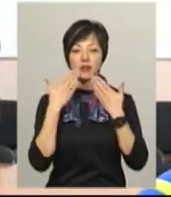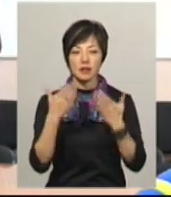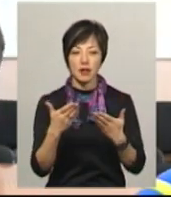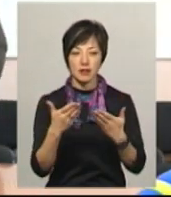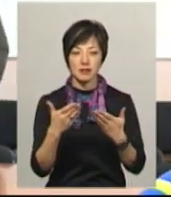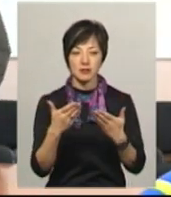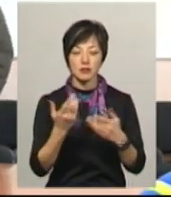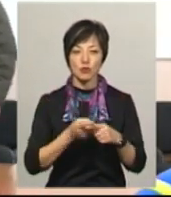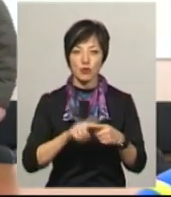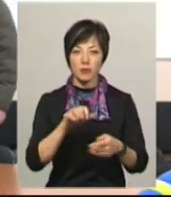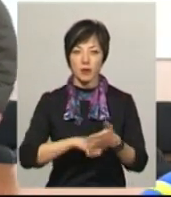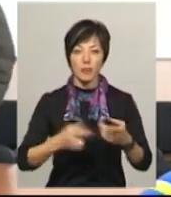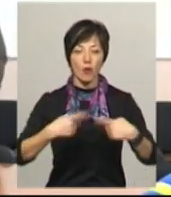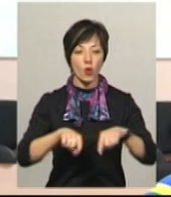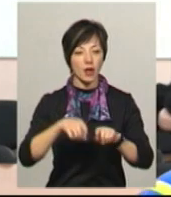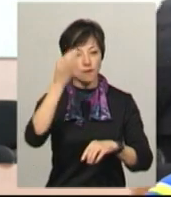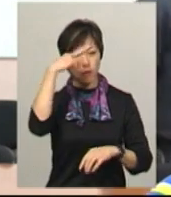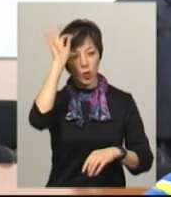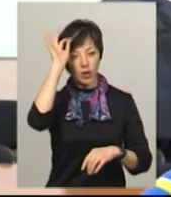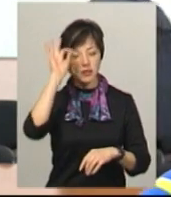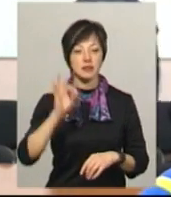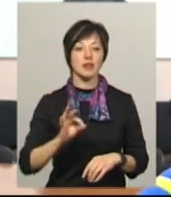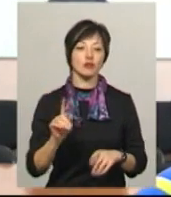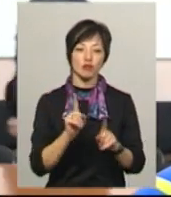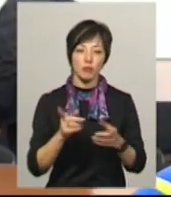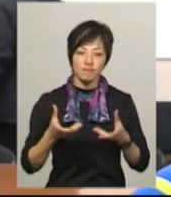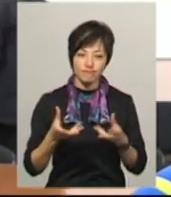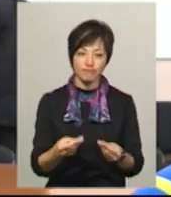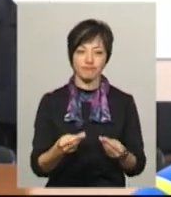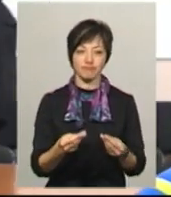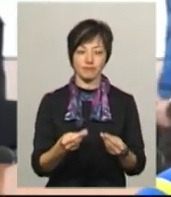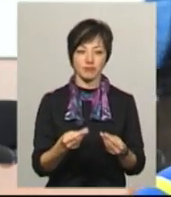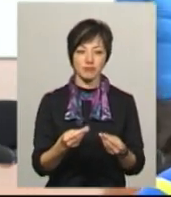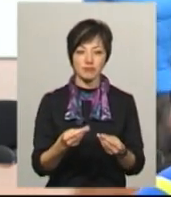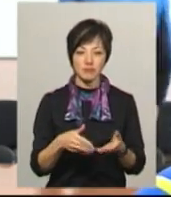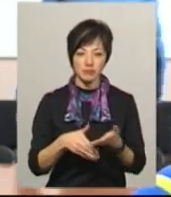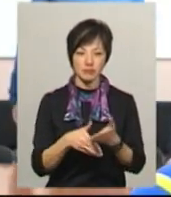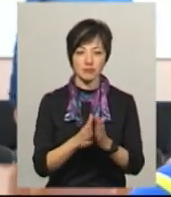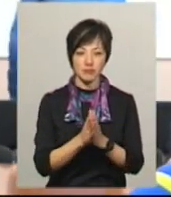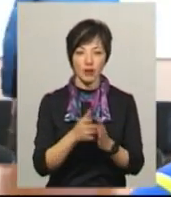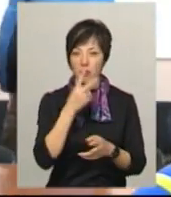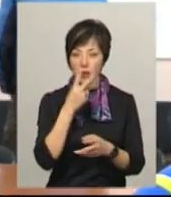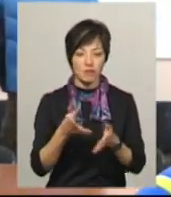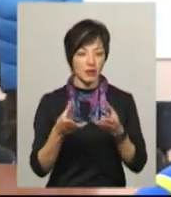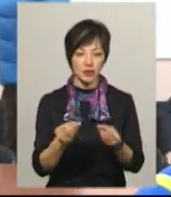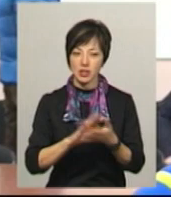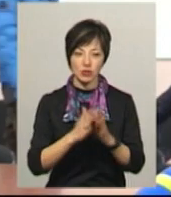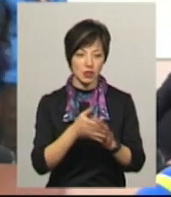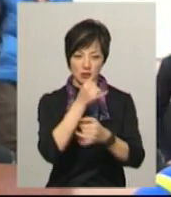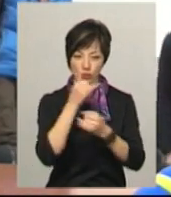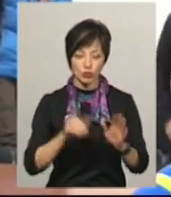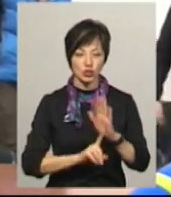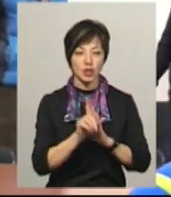чергово до органів поліції, щоб вони якось попливали. з того, коли ми побачили, що вони вплинути на ситуацію не можуть, ми